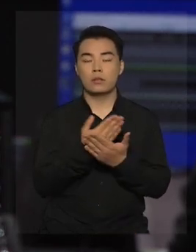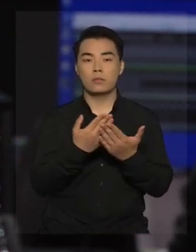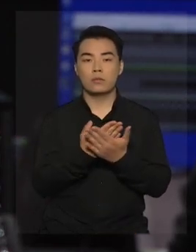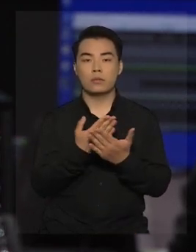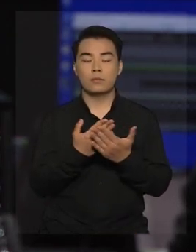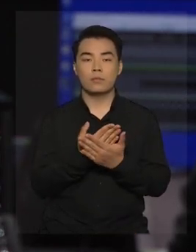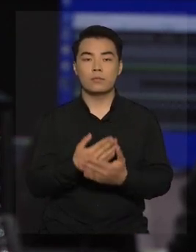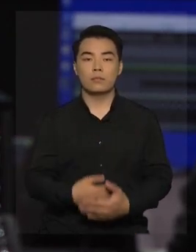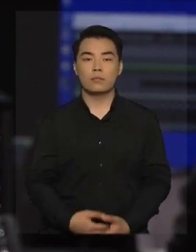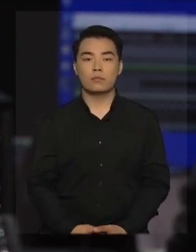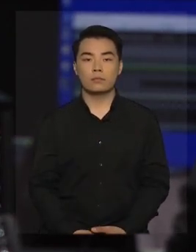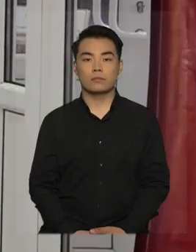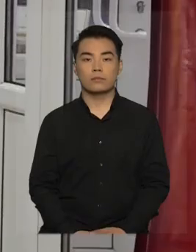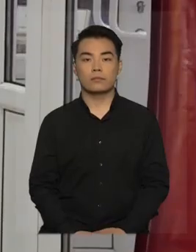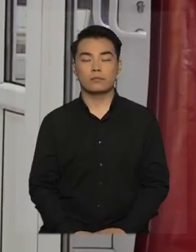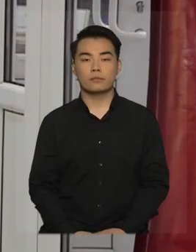сегодня в выпуске.